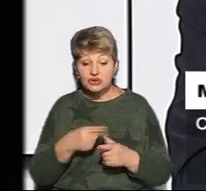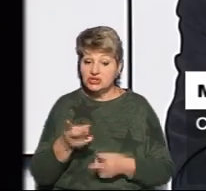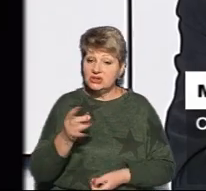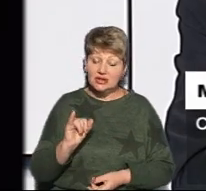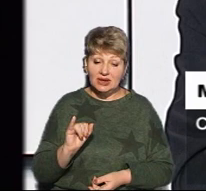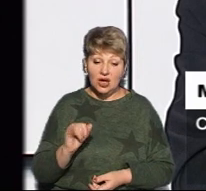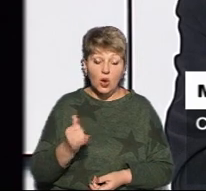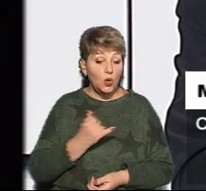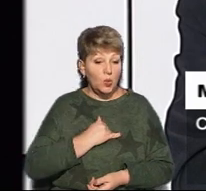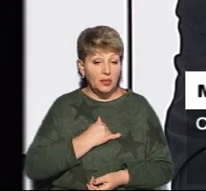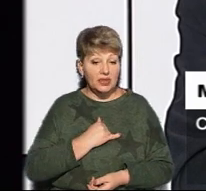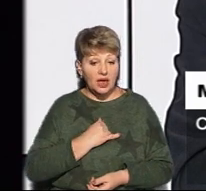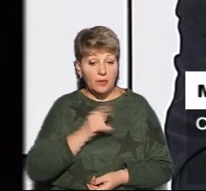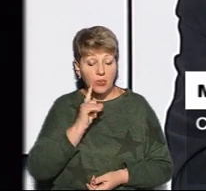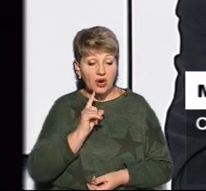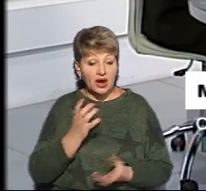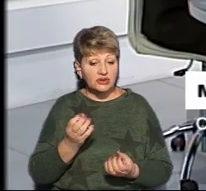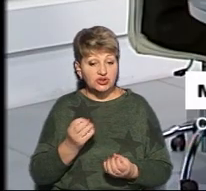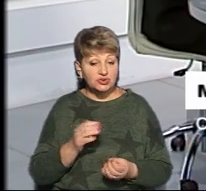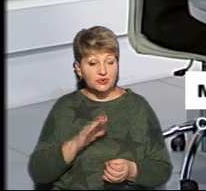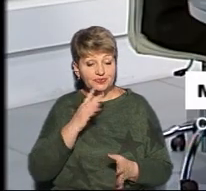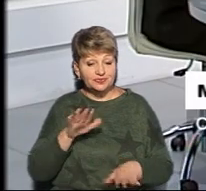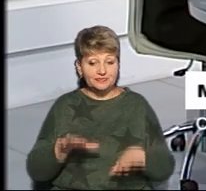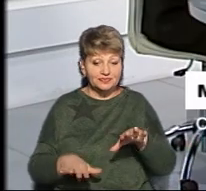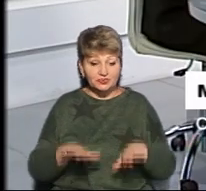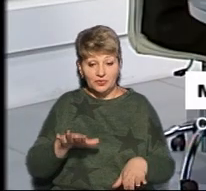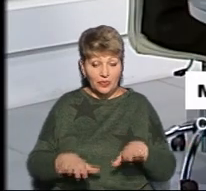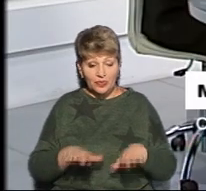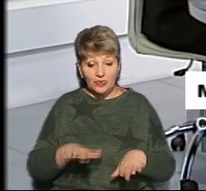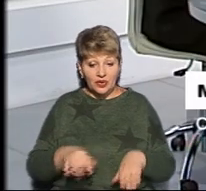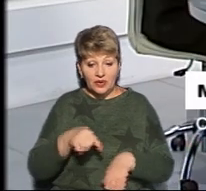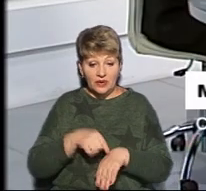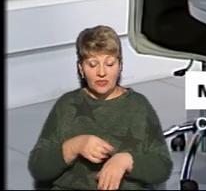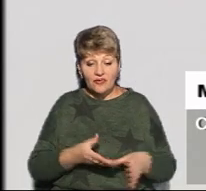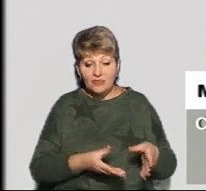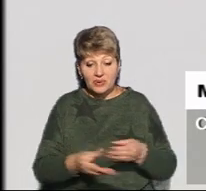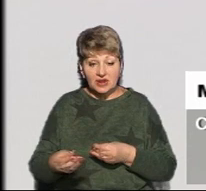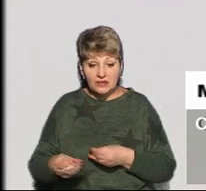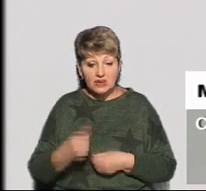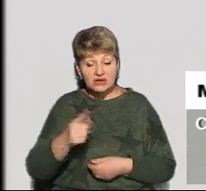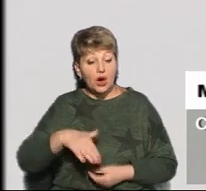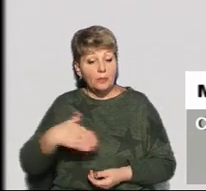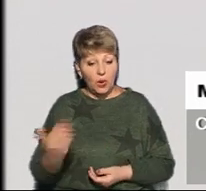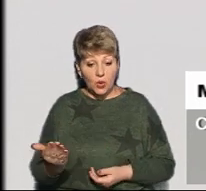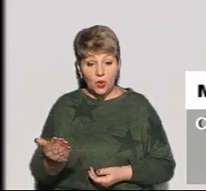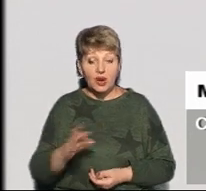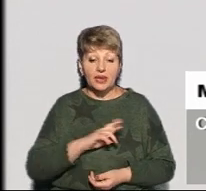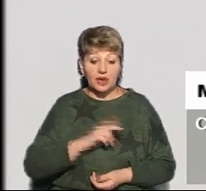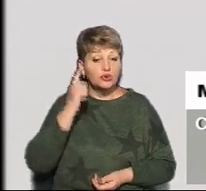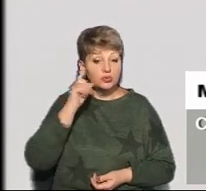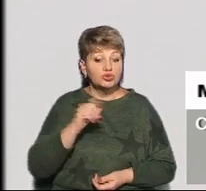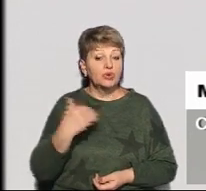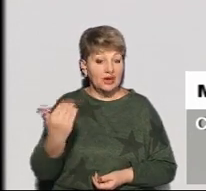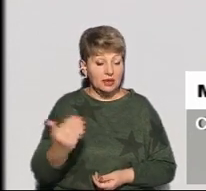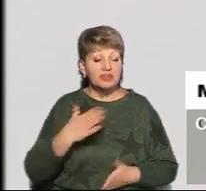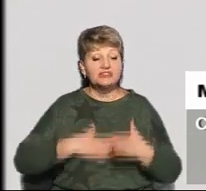на краще це чи не на краще. У мене дещо песимістичні очікування взагалі від посилення його впливу, тому що, з одного боку, я думаю, що ним